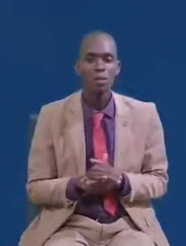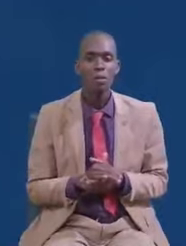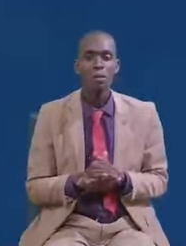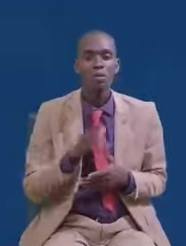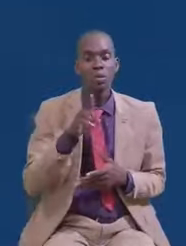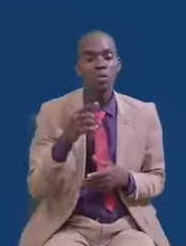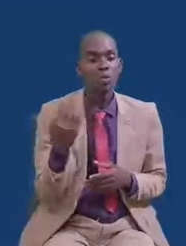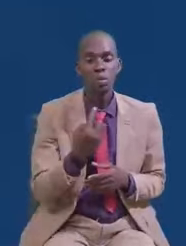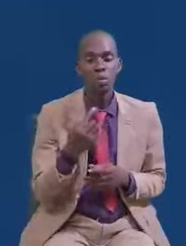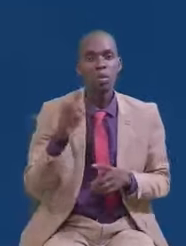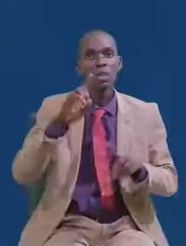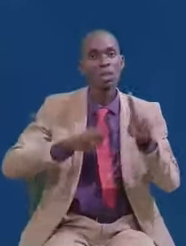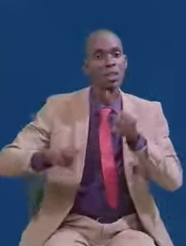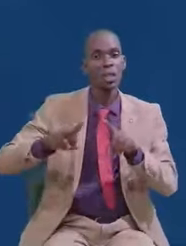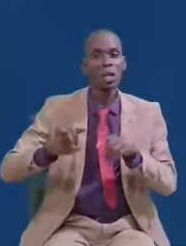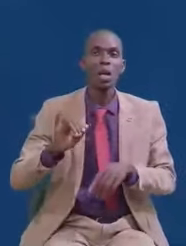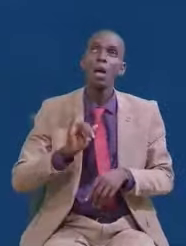En disant tout simplement que